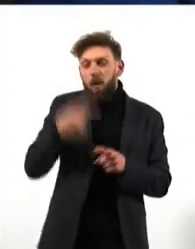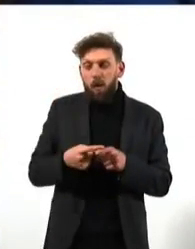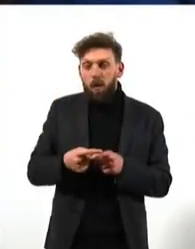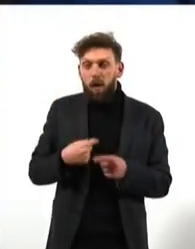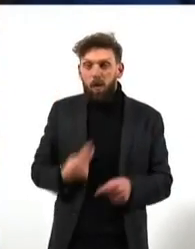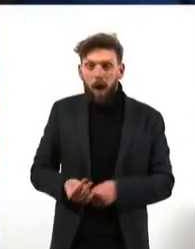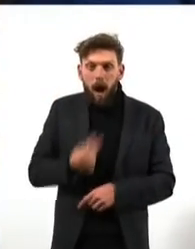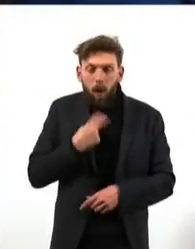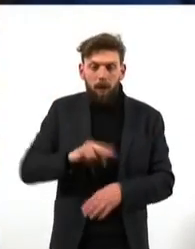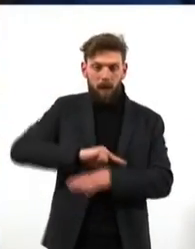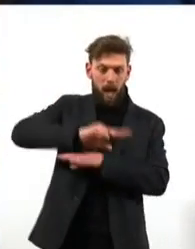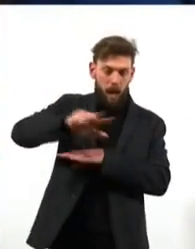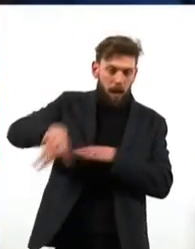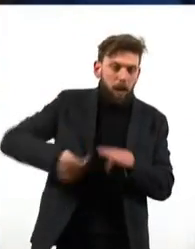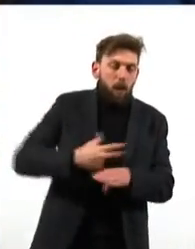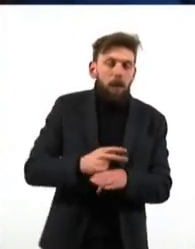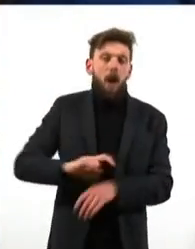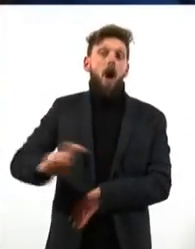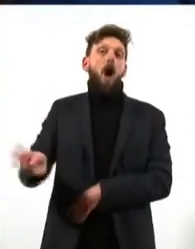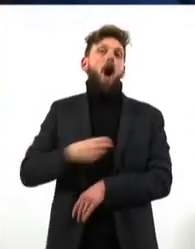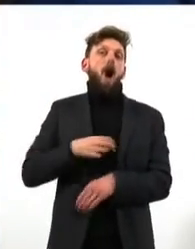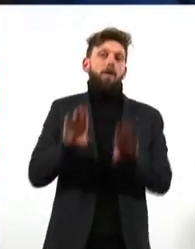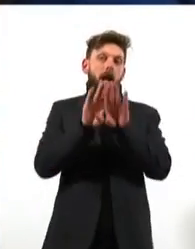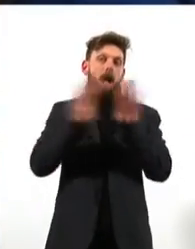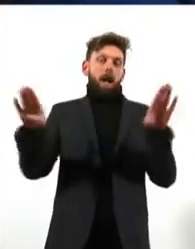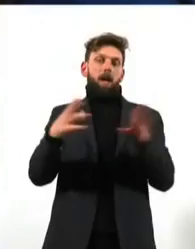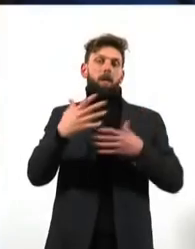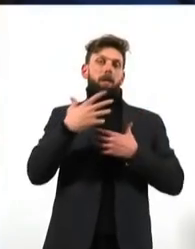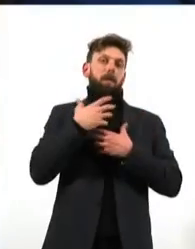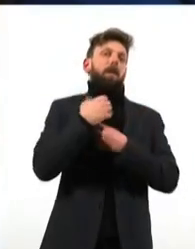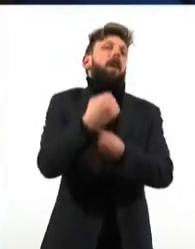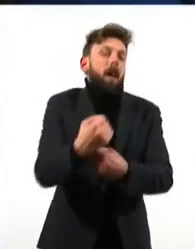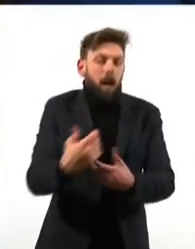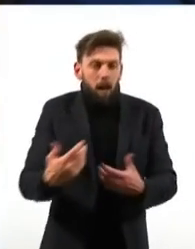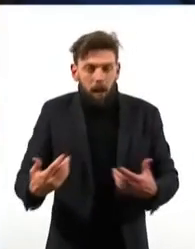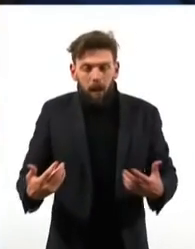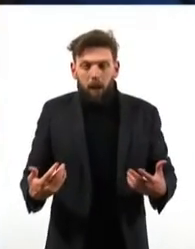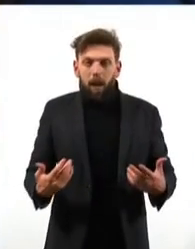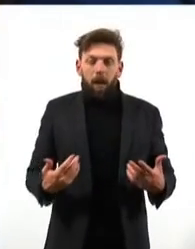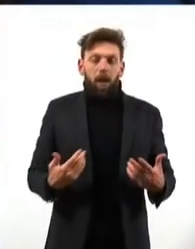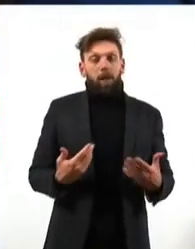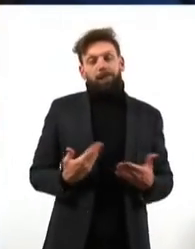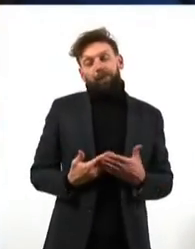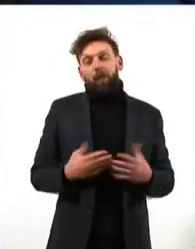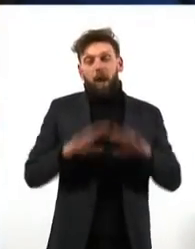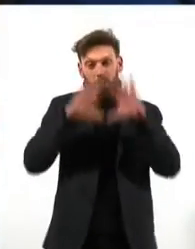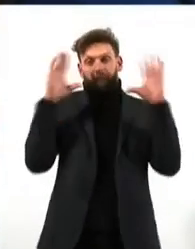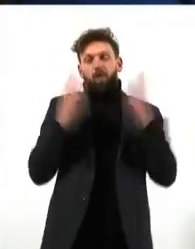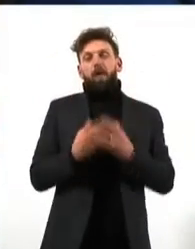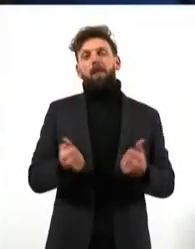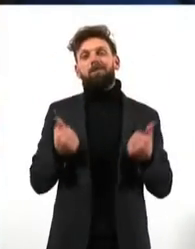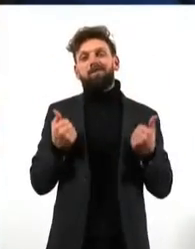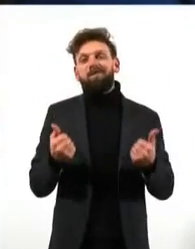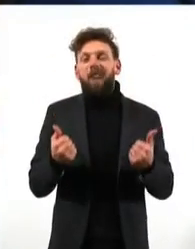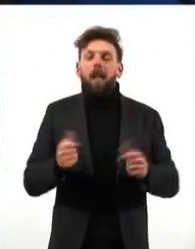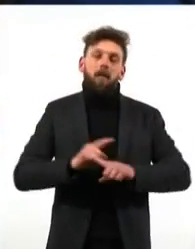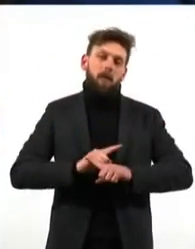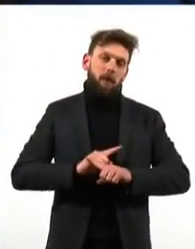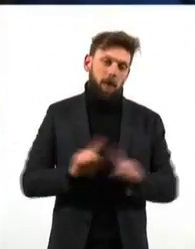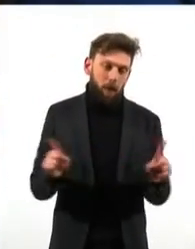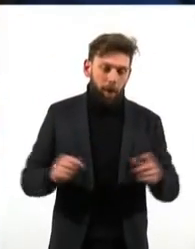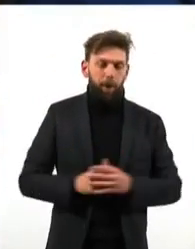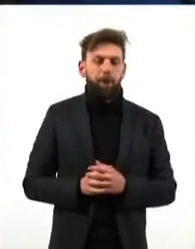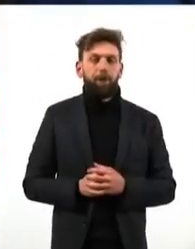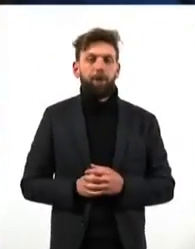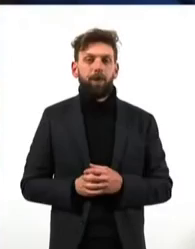3 heures avant qu'on vienne me débloquer. Donc, pour vous dire que c'était pas au top. Et